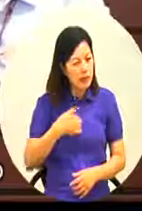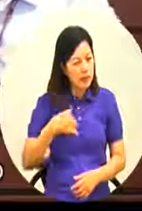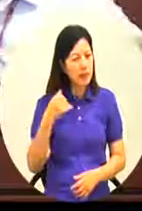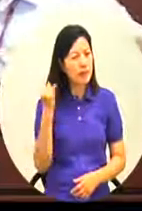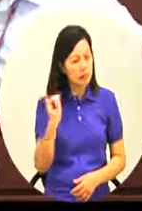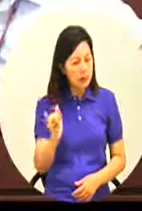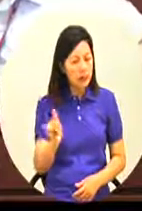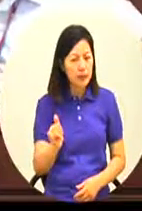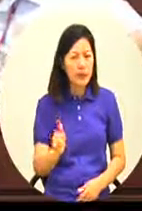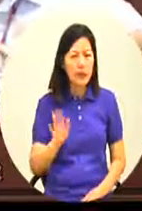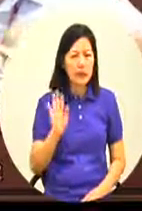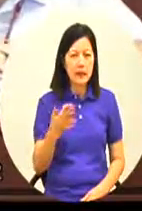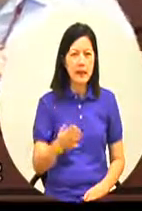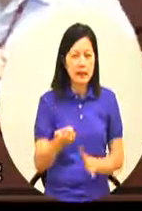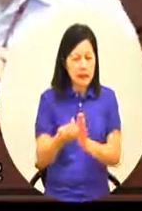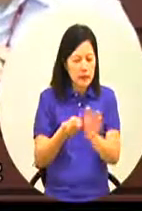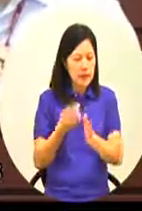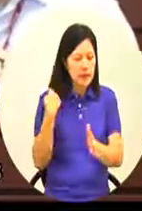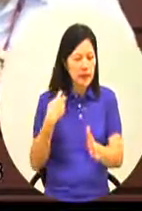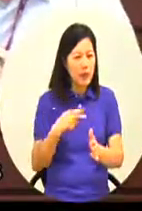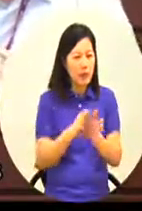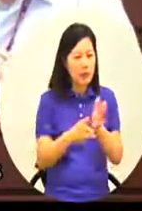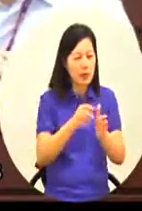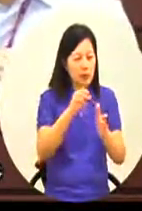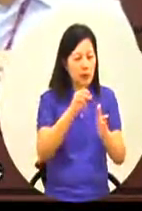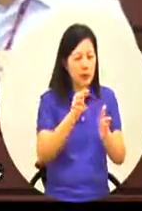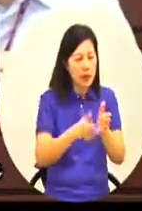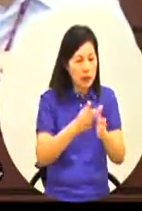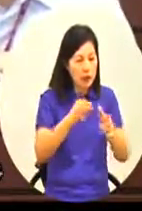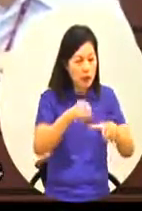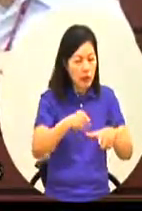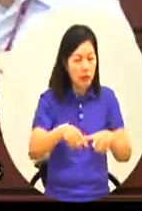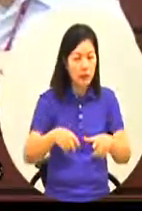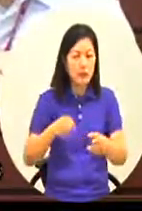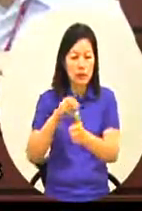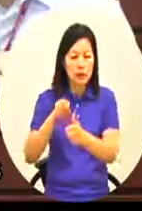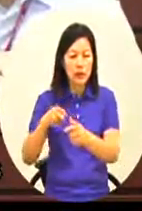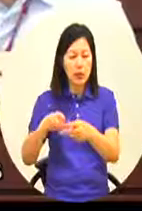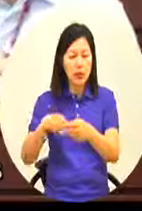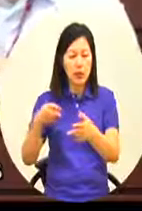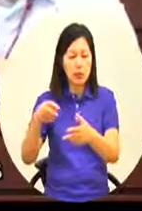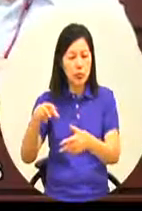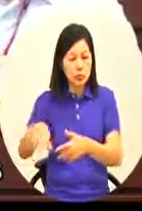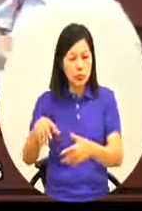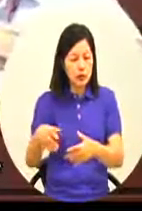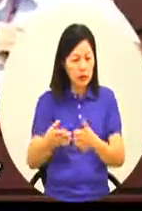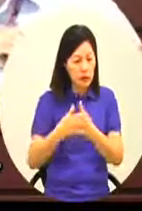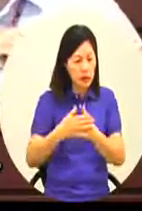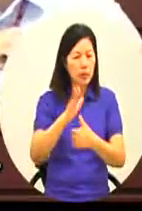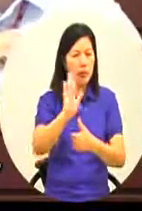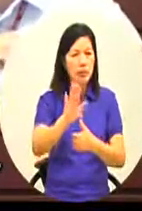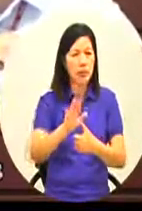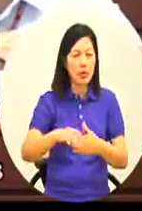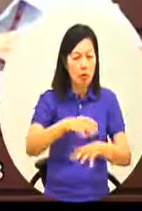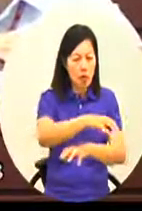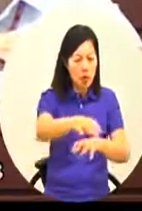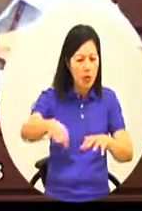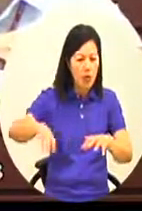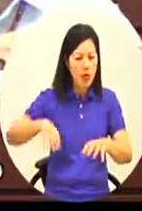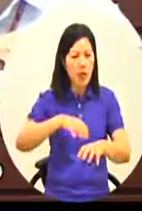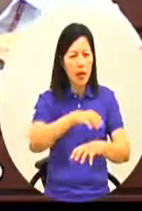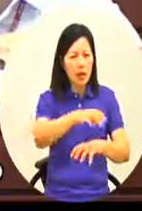那个之前，我们也跟台铁这边，还有跟市府，我们公务局阳公处也非常帮忙，就是先就环境去做一个准